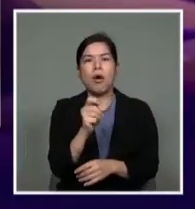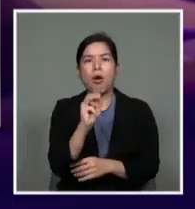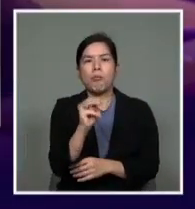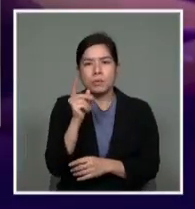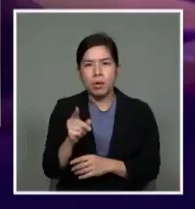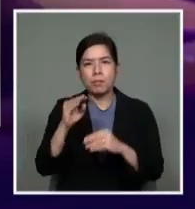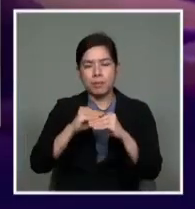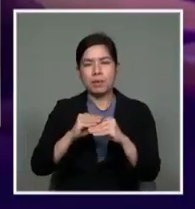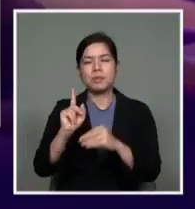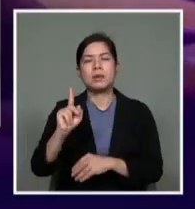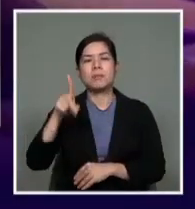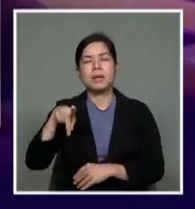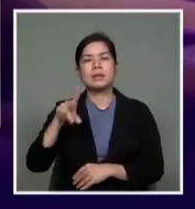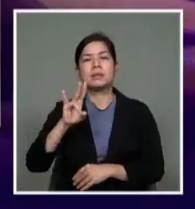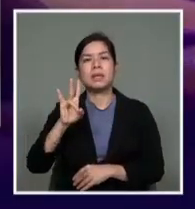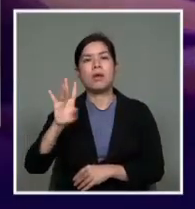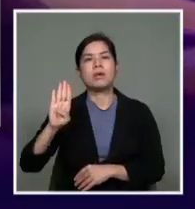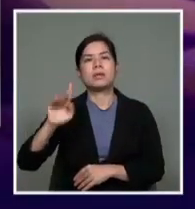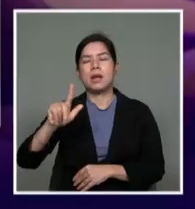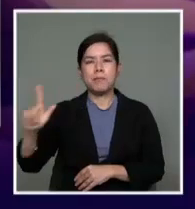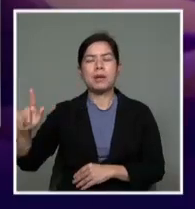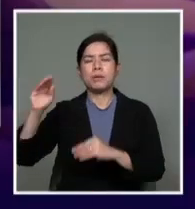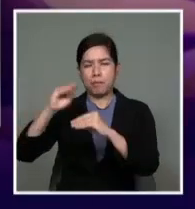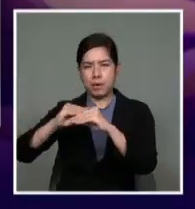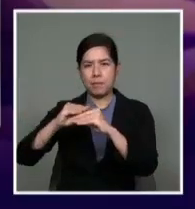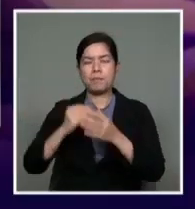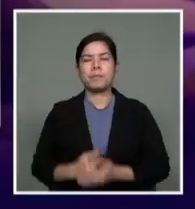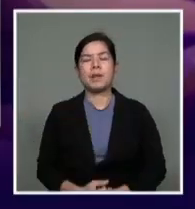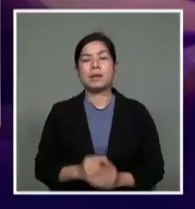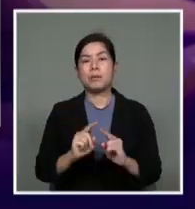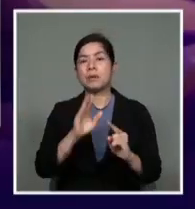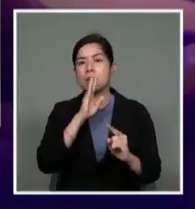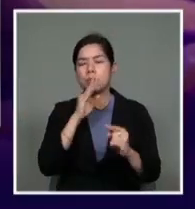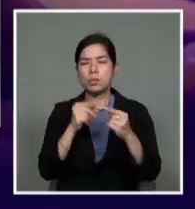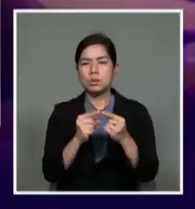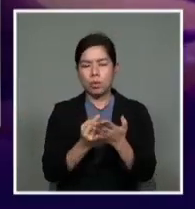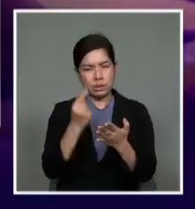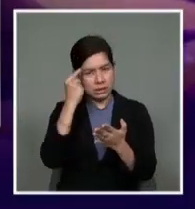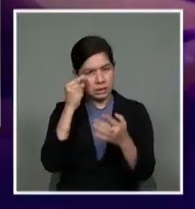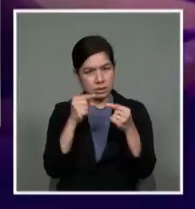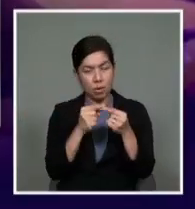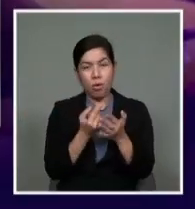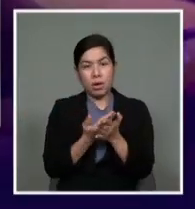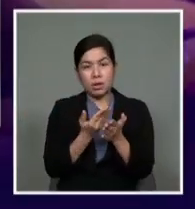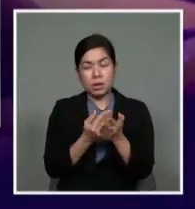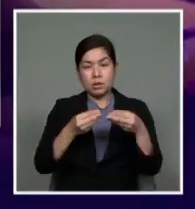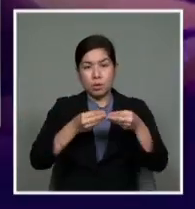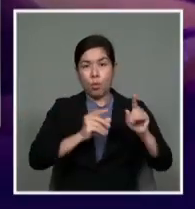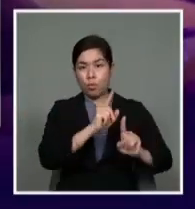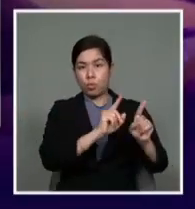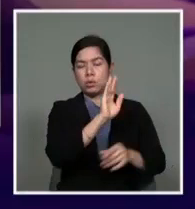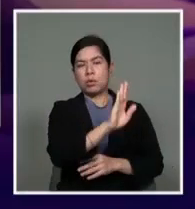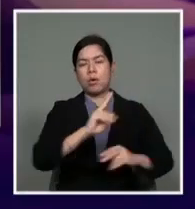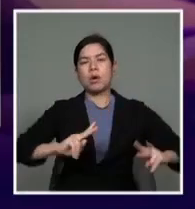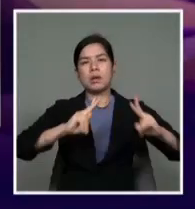าณ 1,704 ล้านบาทค่ะแต่อย่างไรก็ตามถ้าหากว่าคิดต้นทุนการถือหุ้นของกระทรวงการคลังที่มีต้น